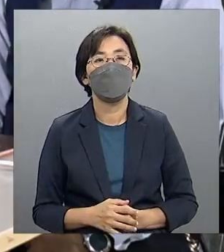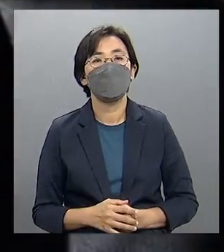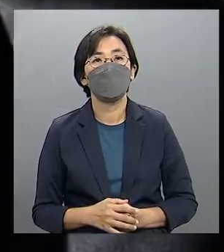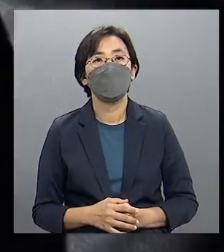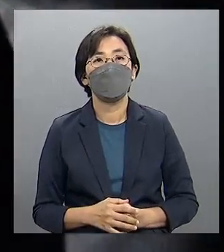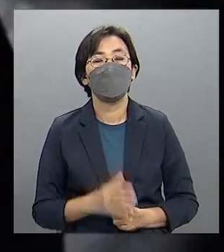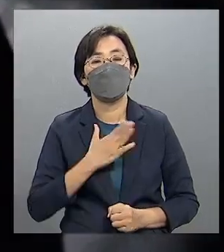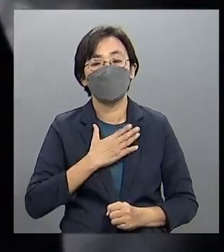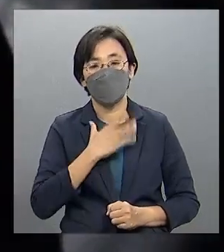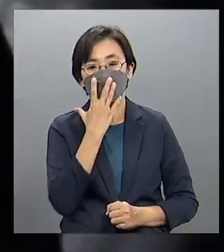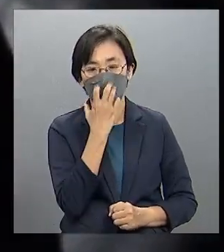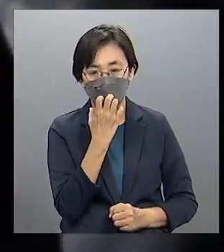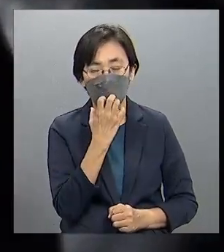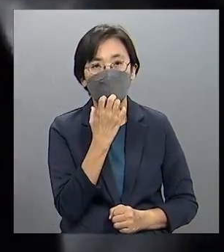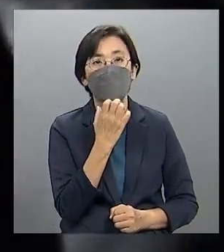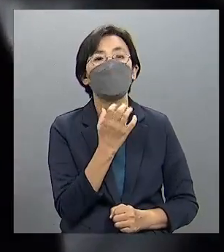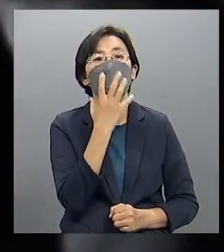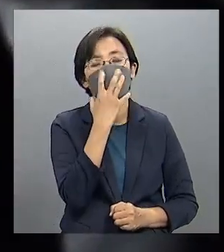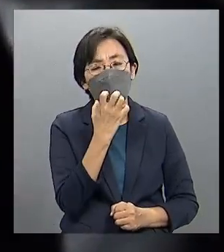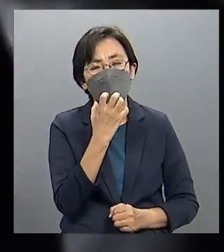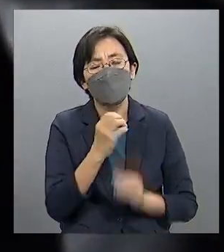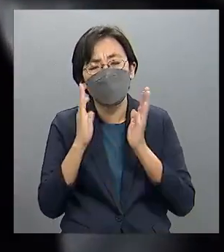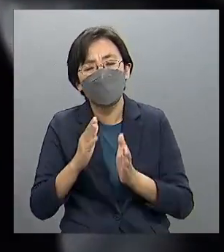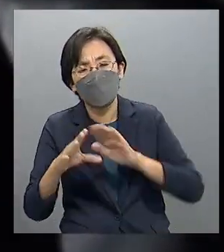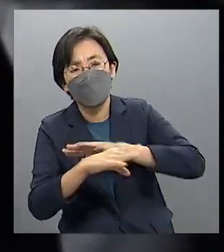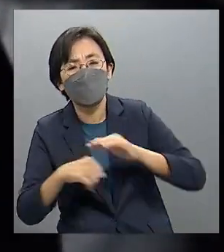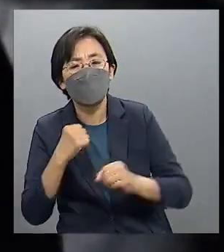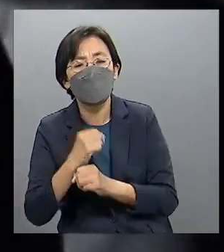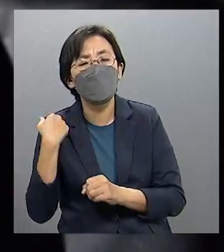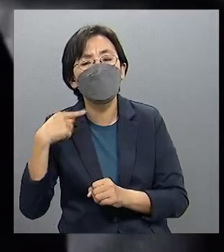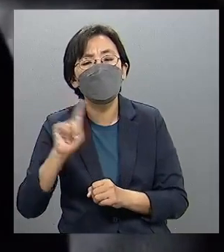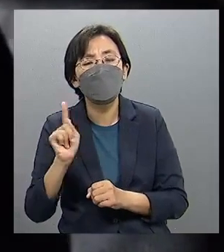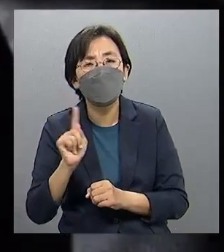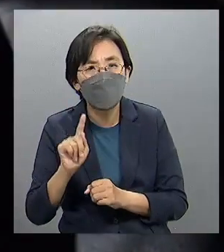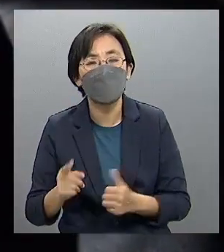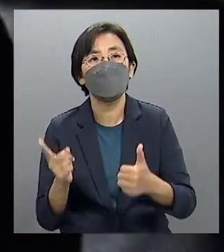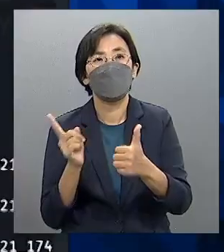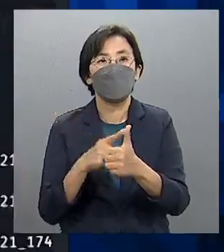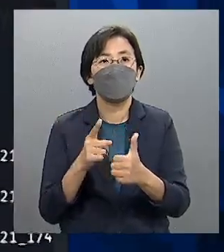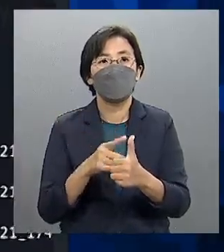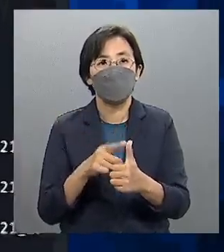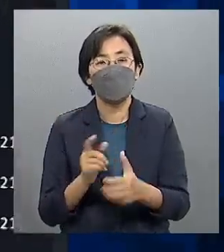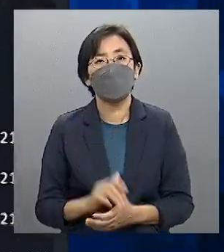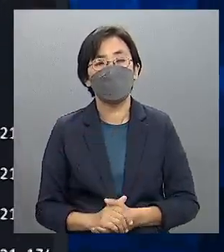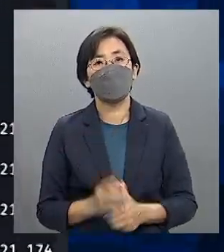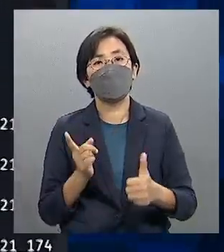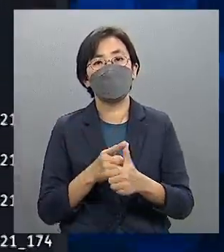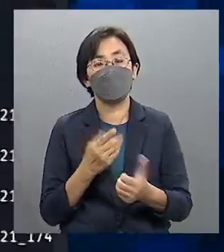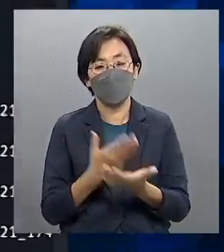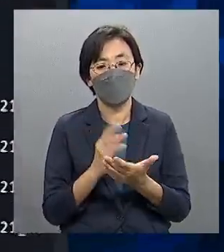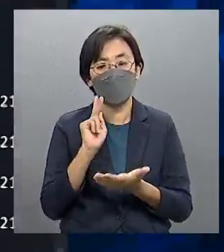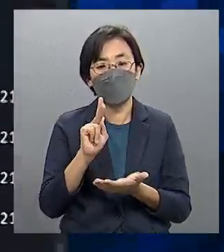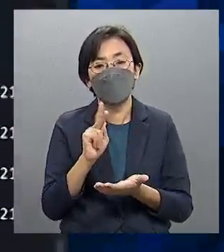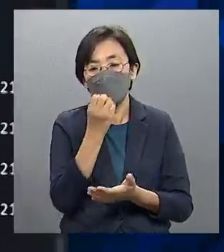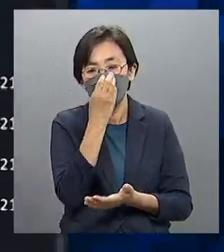ครับ มันจะเอาไปทำอะไร โอ้โหเยอะเลยฮะอย่างเบื้องต้นอ่ะอย่างเงี้ยอย่างกรณีของไอ้นี่นอกระบบอย่างเงี้ยทวงเงินนอกระบบมันก็เอ